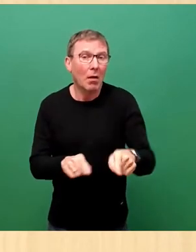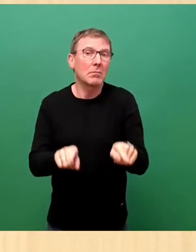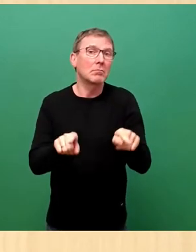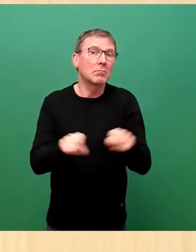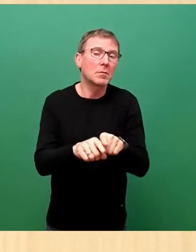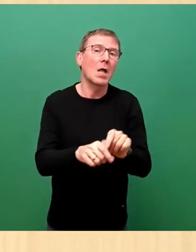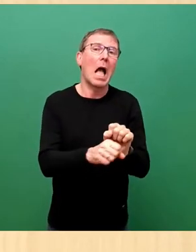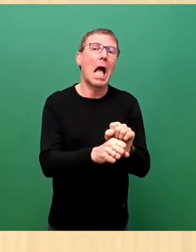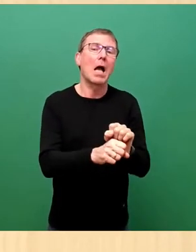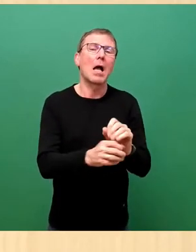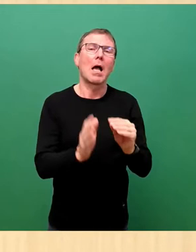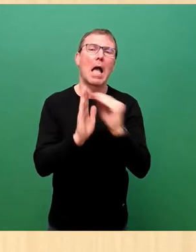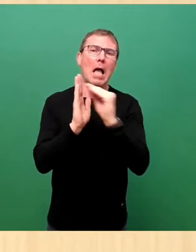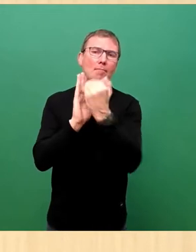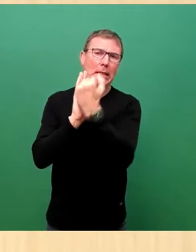Petition